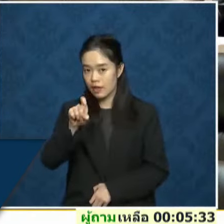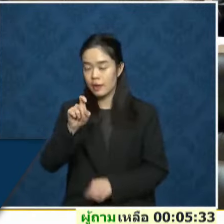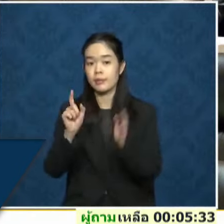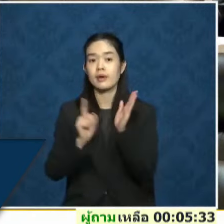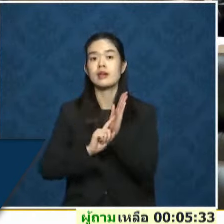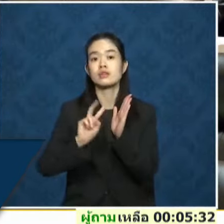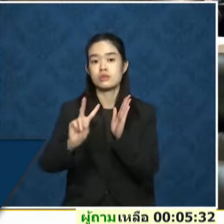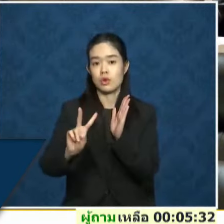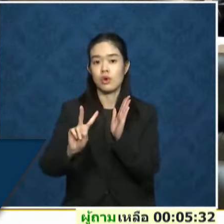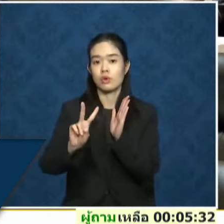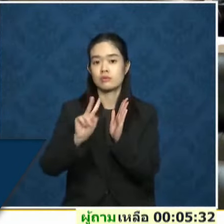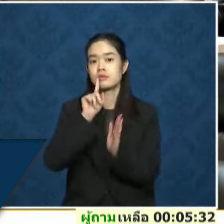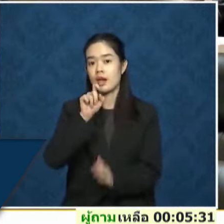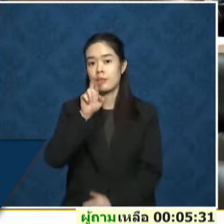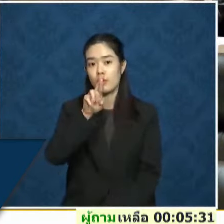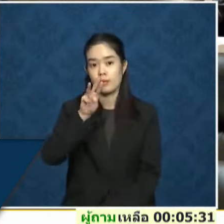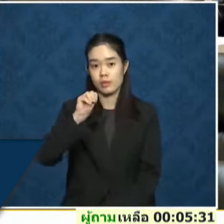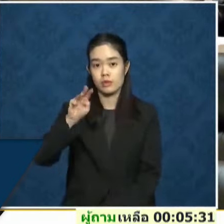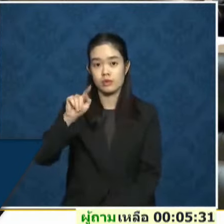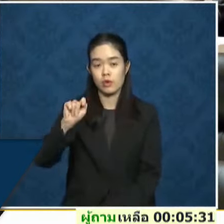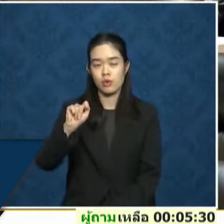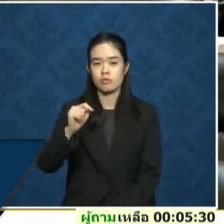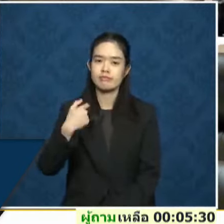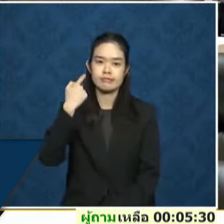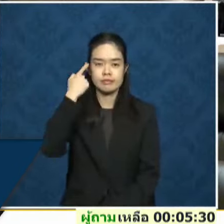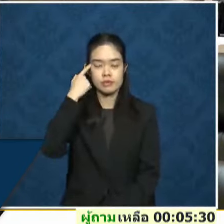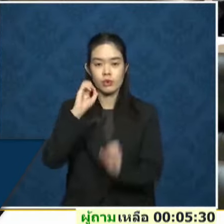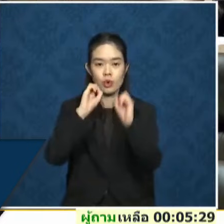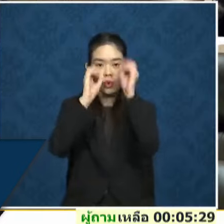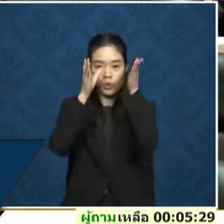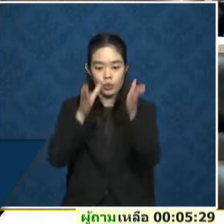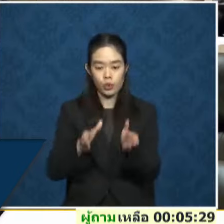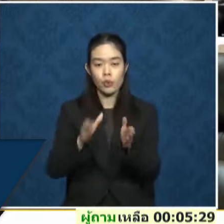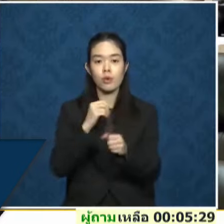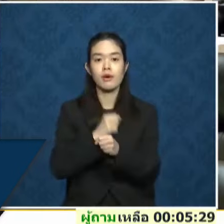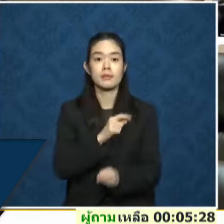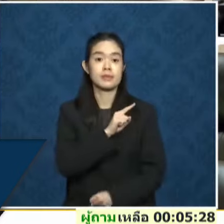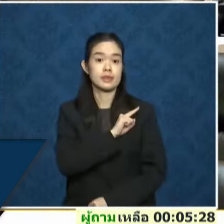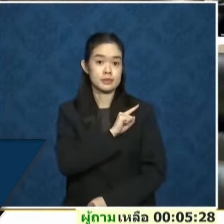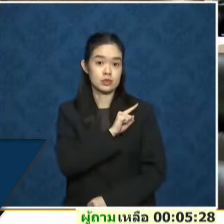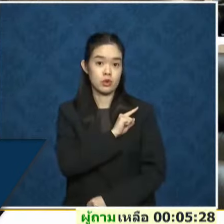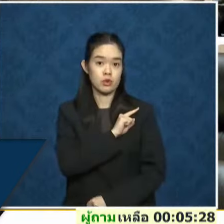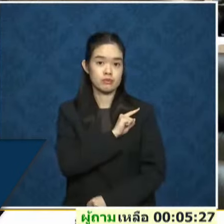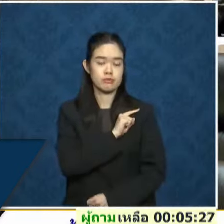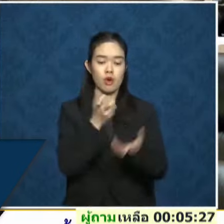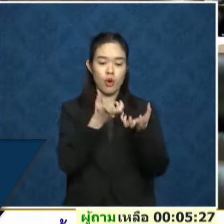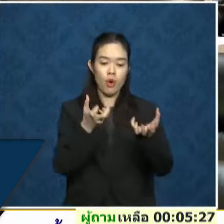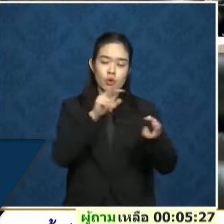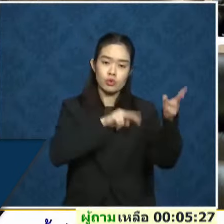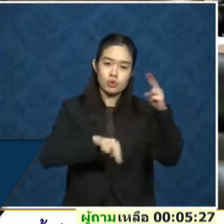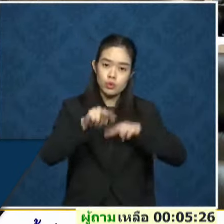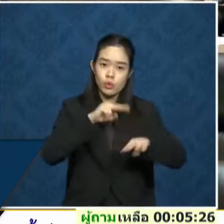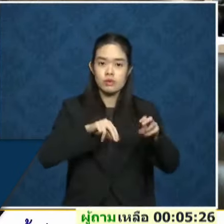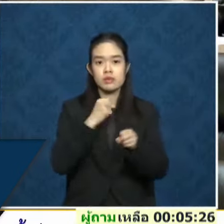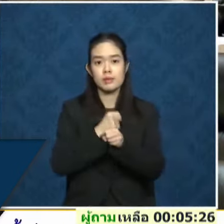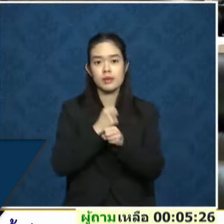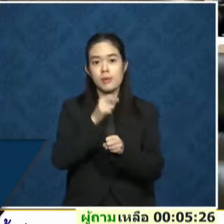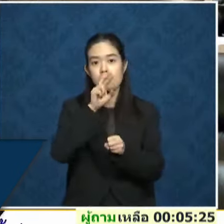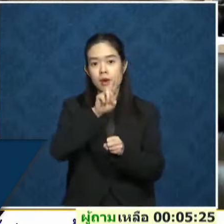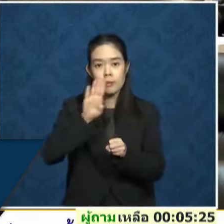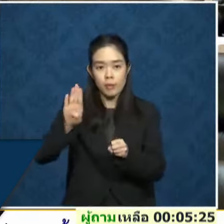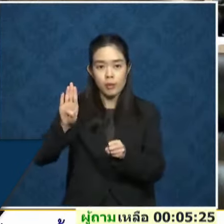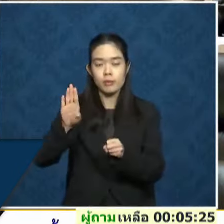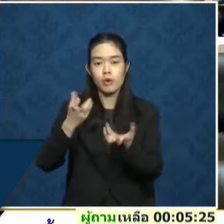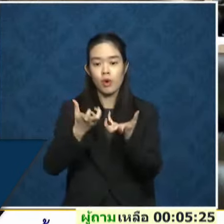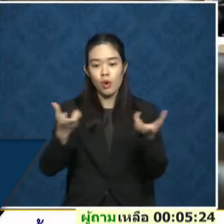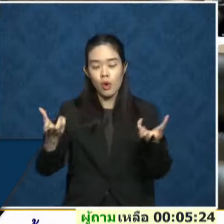ค่ะว่าการที่ท่านให้ครูมารับผิดชอบตรวจรับและทำระบบจัดซื้อจัดจ้างวัตถุดิบอาหาร